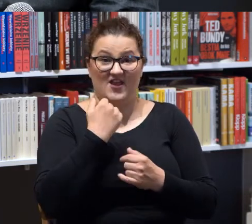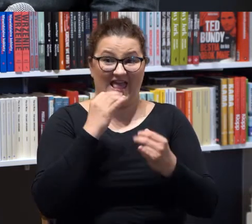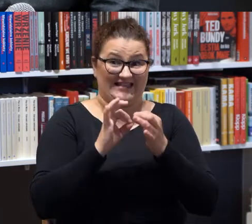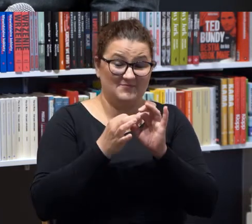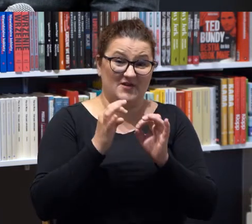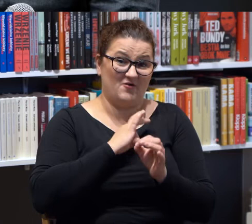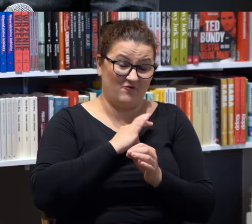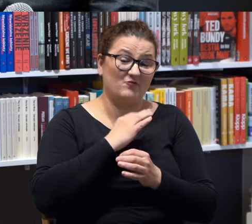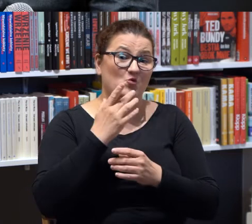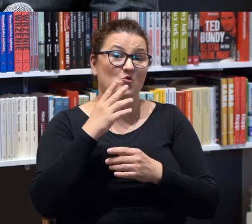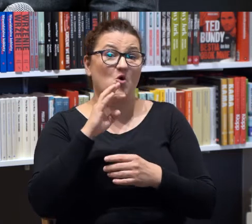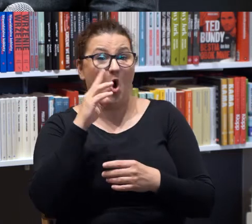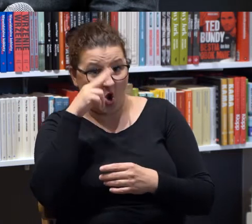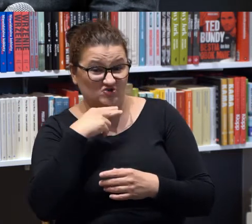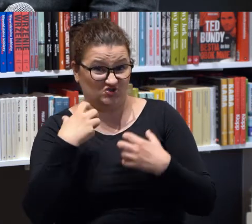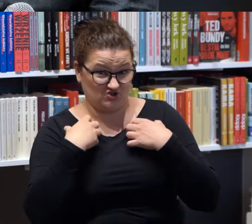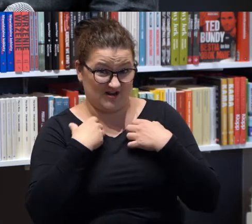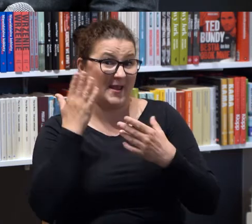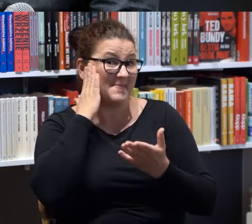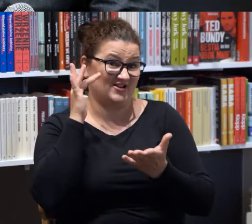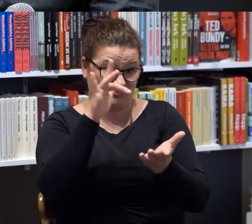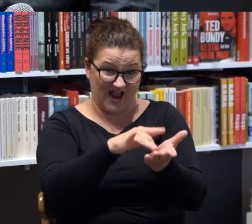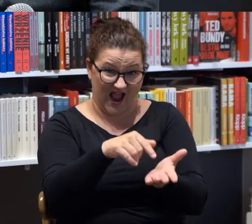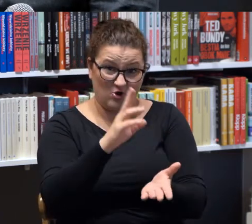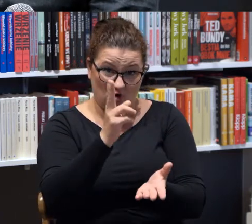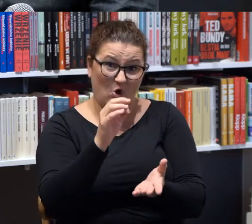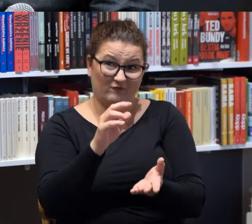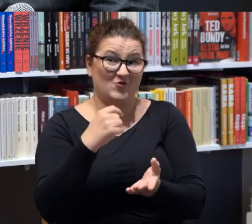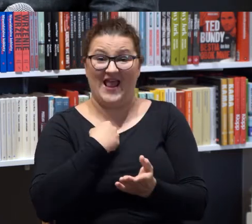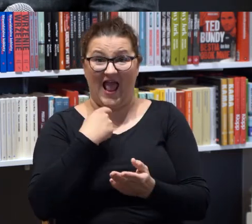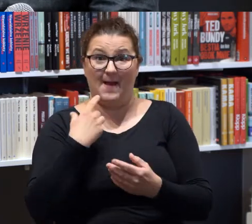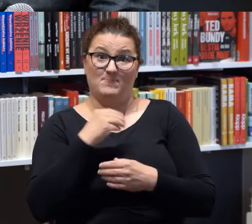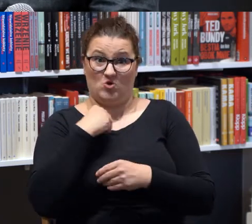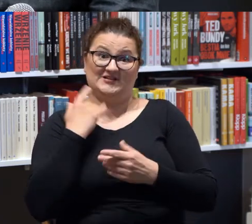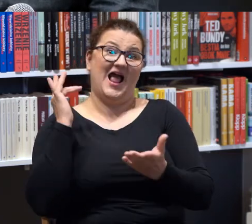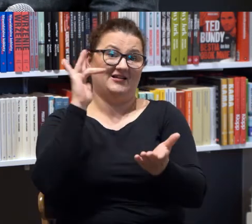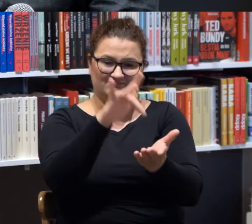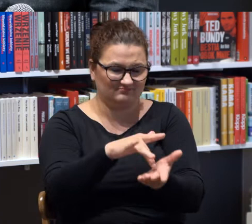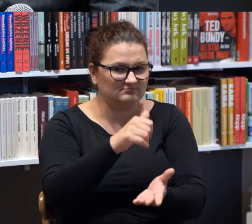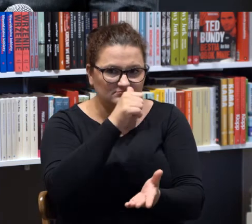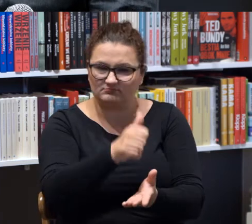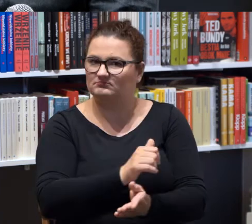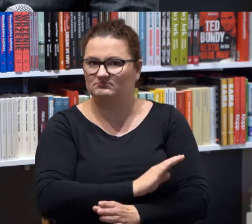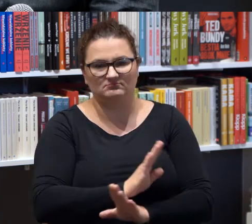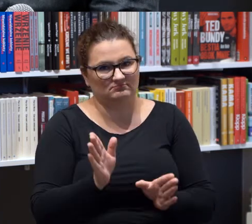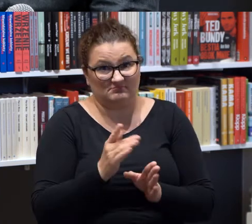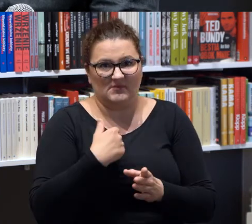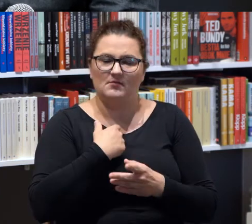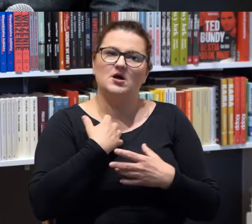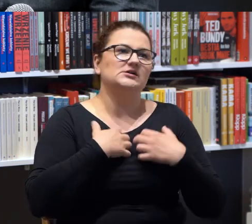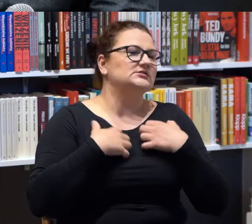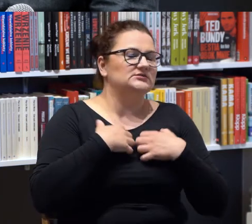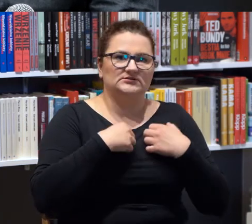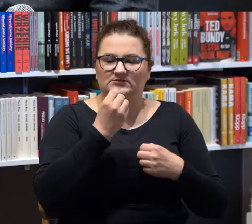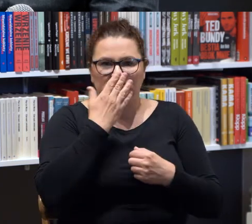żył i mieszkał na Korfu, to ja bym nie była chyba w stanie przyjechać do niego z tej Polski. Nie przez zawiść, tylko chyba by